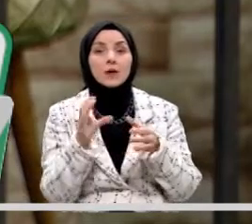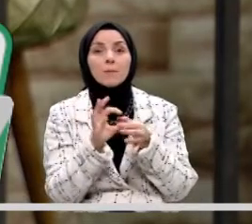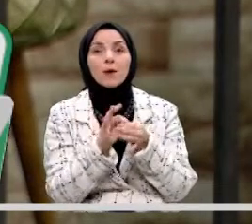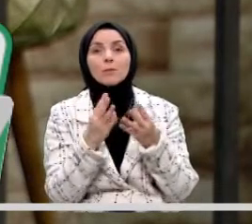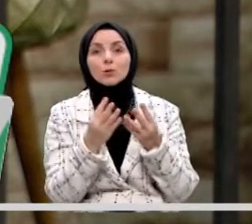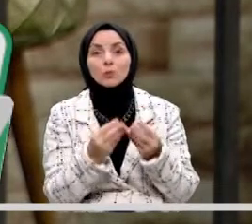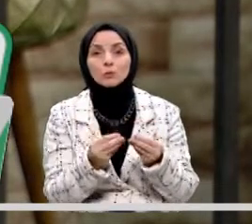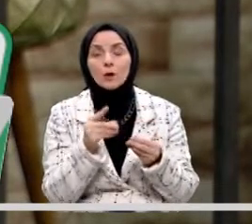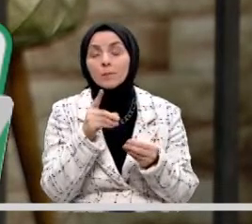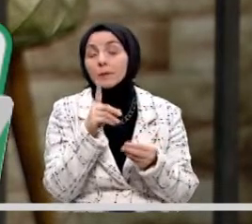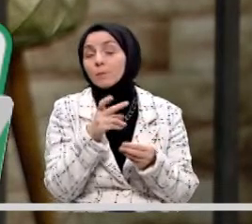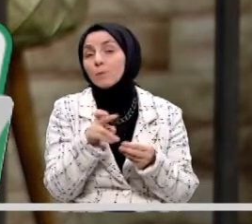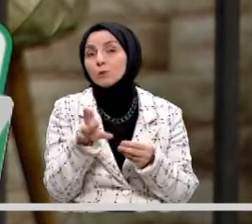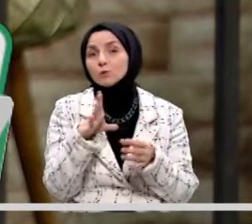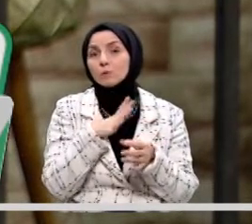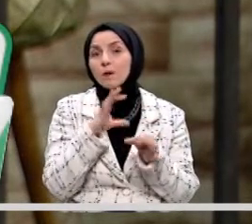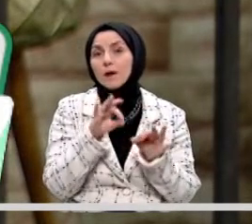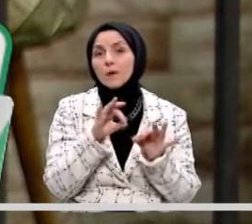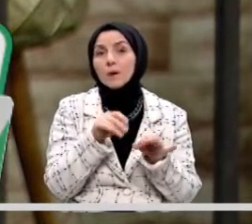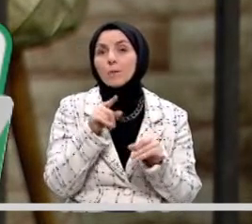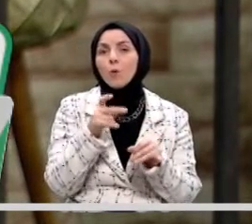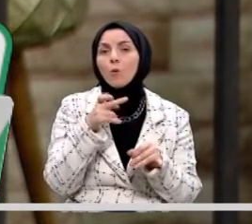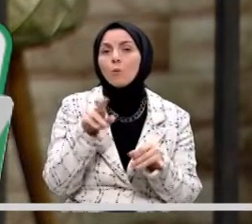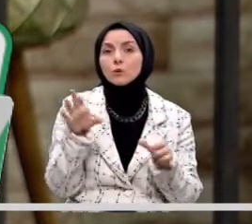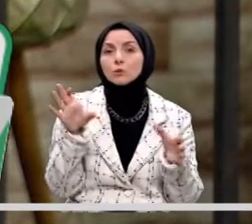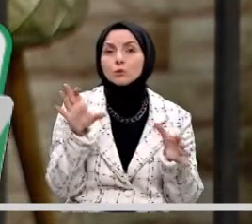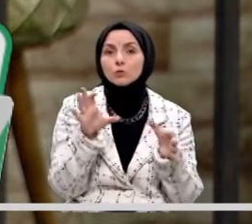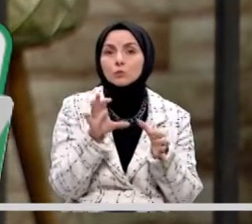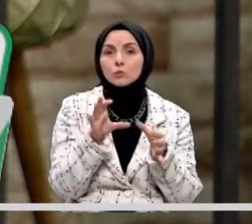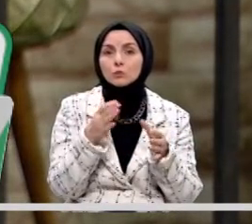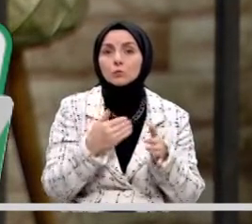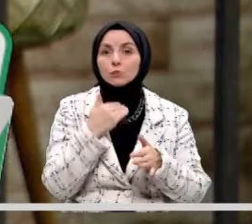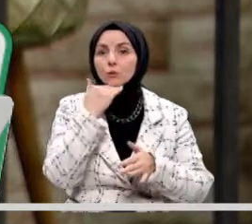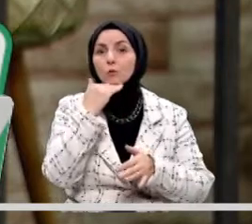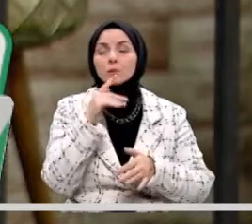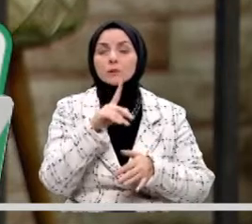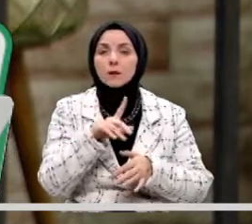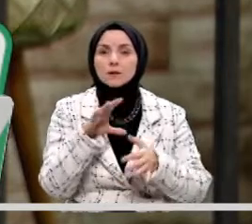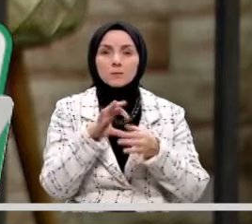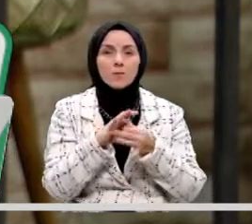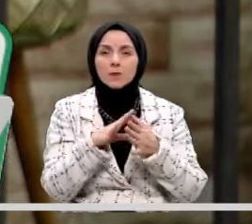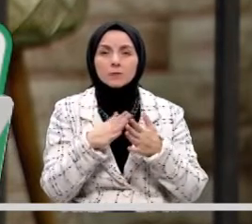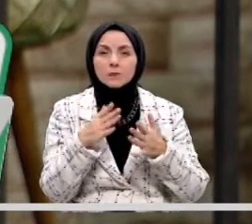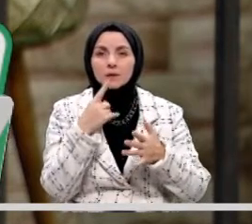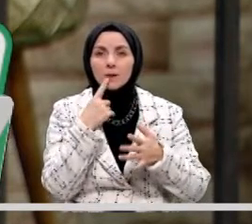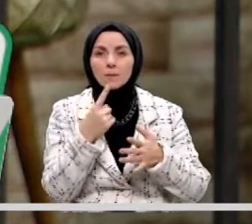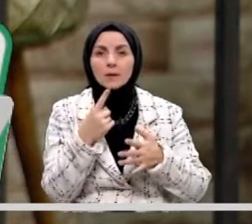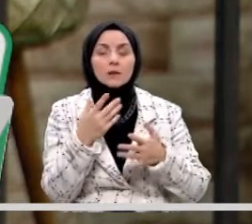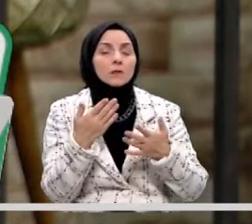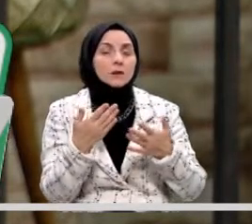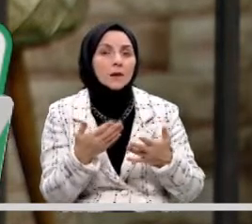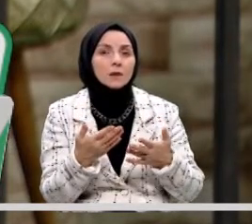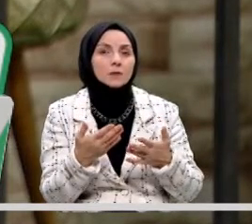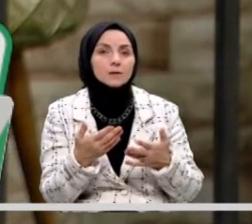bir boşluk var dolacak orası O bağımlılığı Siz çocukluktan bağlı ne demektir sizinle Bugün babam bundandır